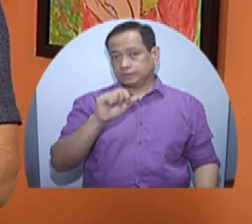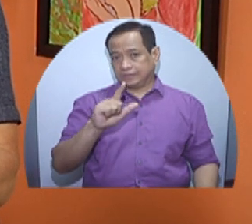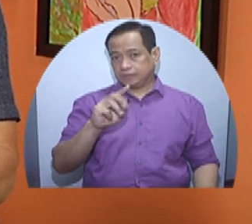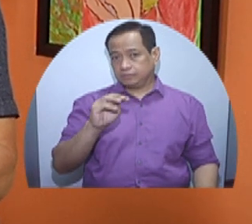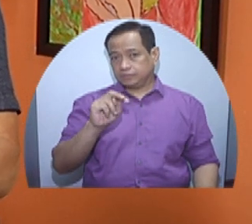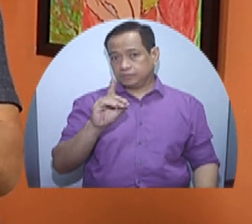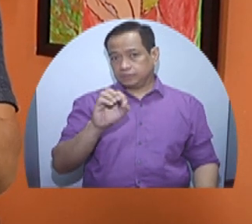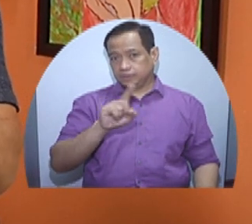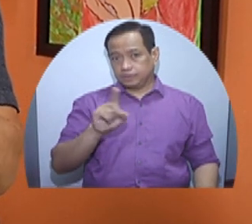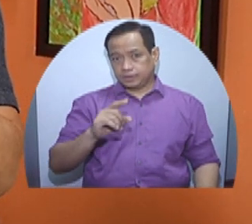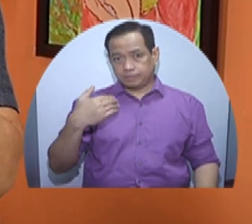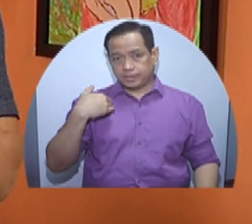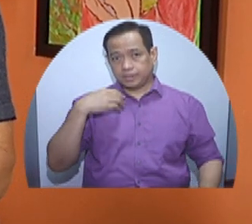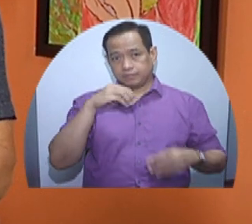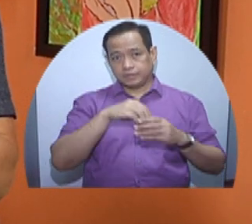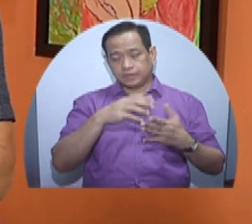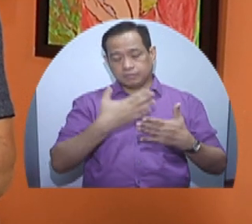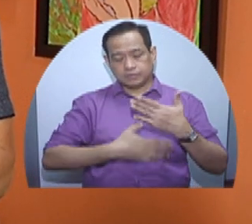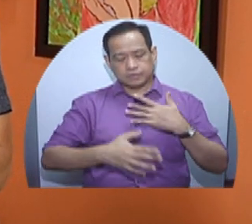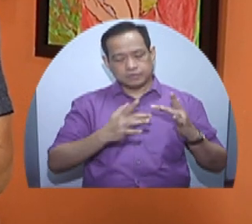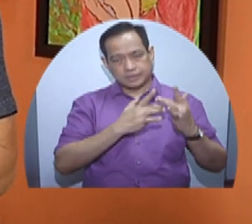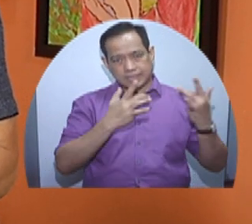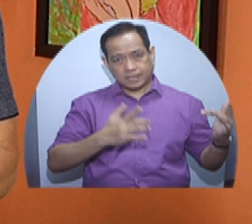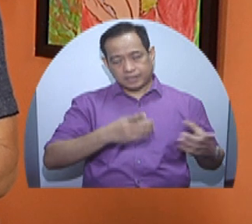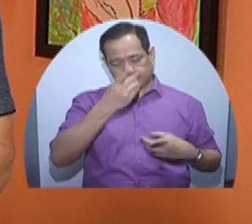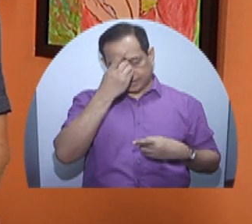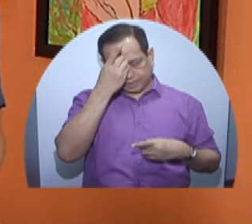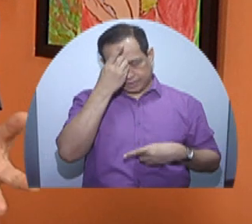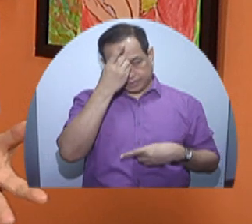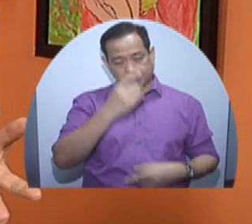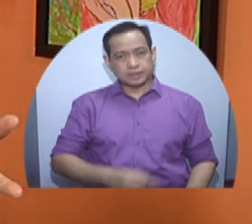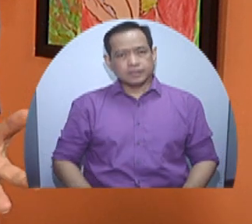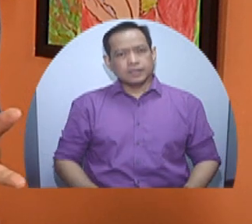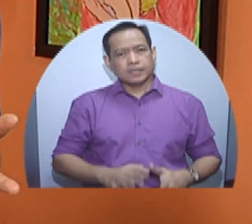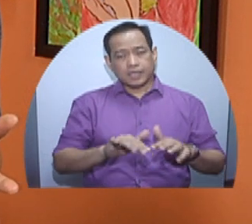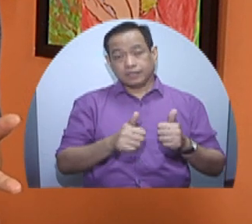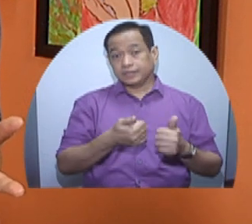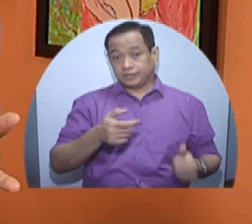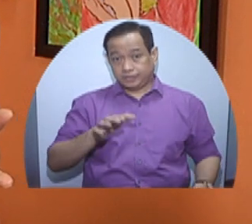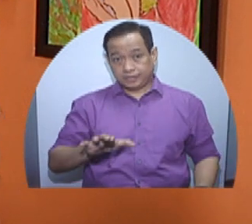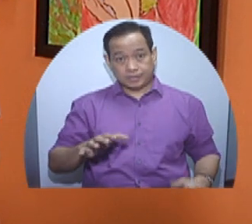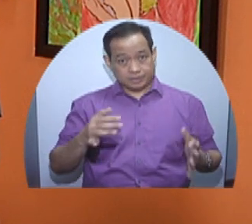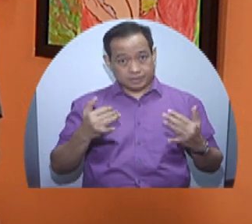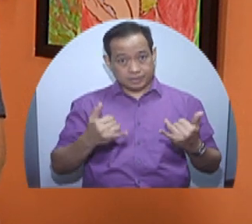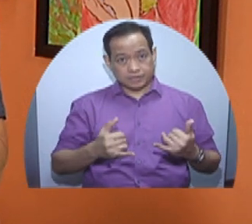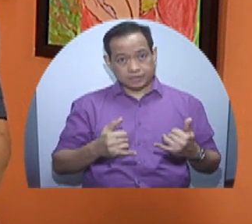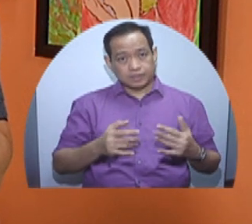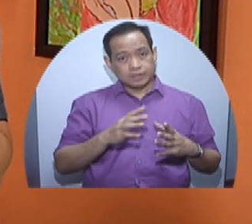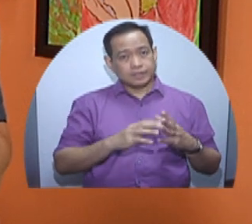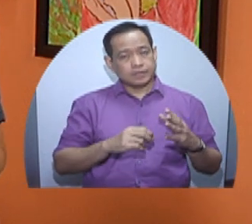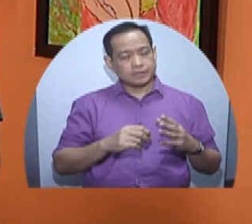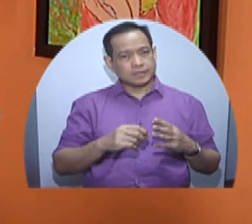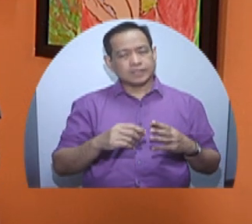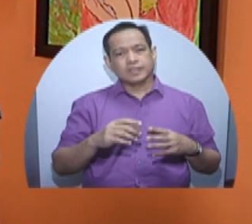Mendoza. Meron siyang congenital heart disease. Kumusta na kaya ang batang ito? Ano ba ang